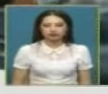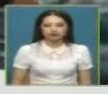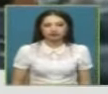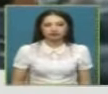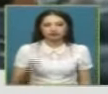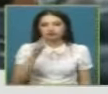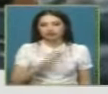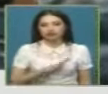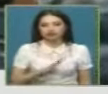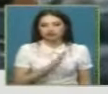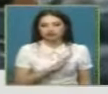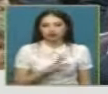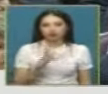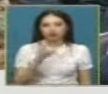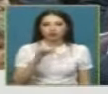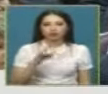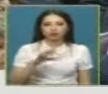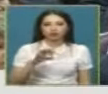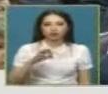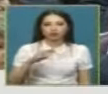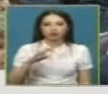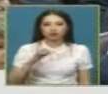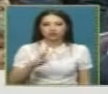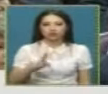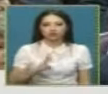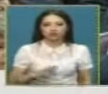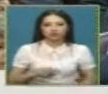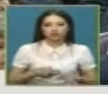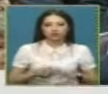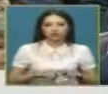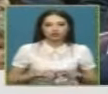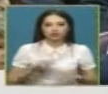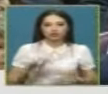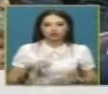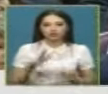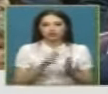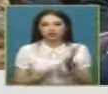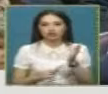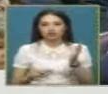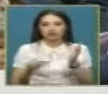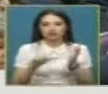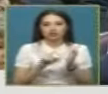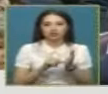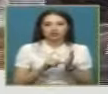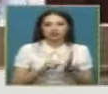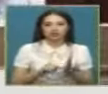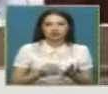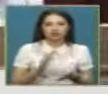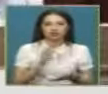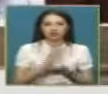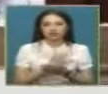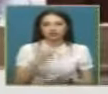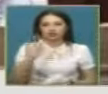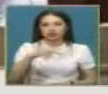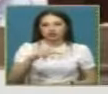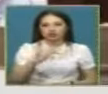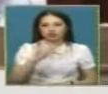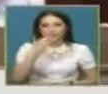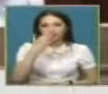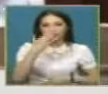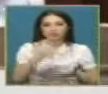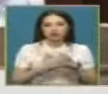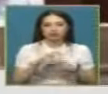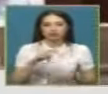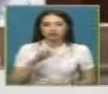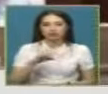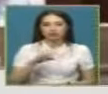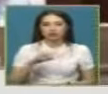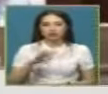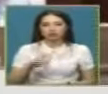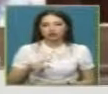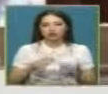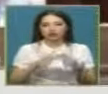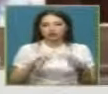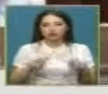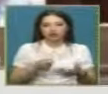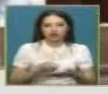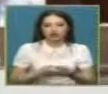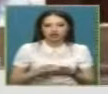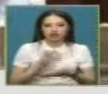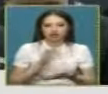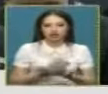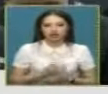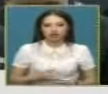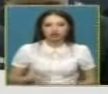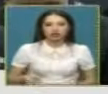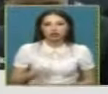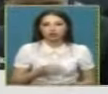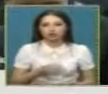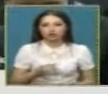Оңтүстік Қазақстанда Нұр Отан партиясының 86 мың мүшесі бар. Яғни өңірдегі 30 тұрғынның бірінде осы партияның билеті жүр. Бұған дейін аудан